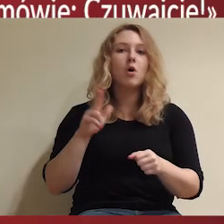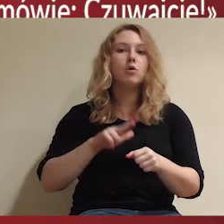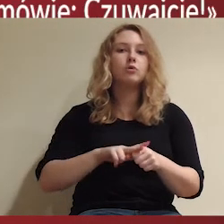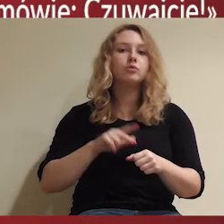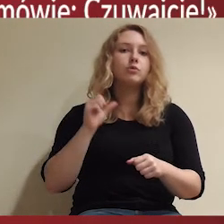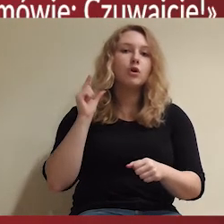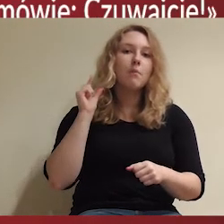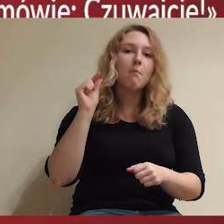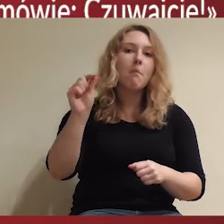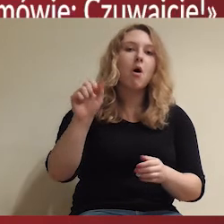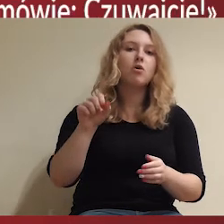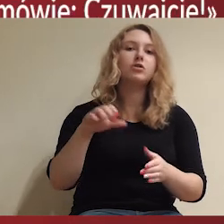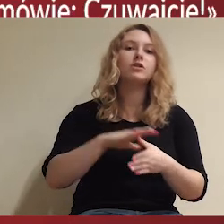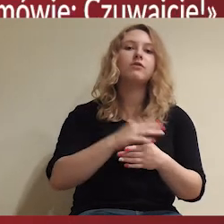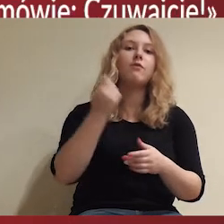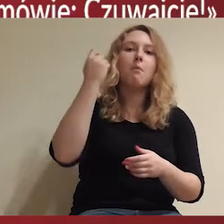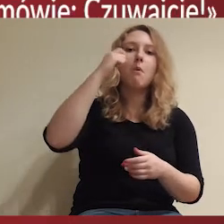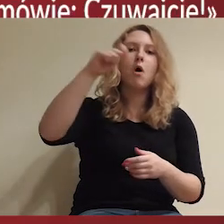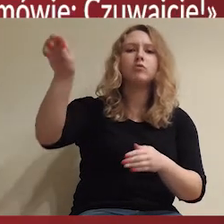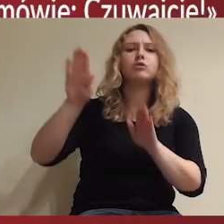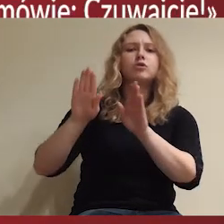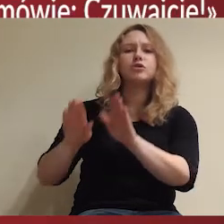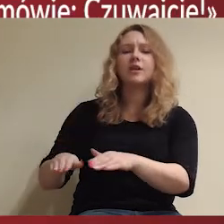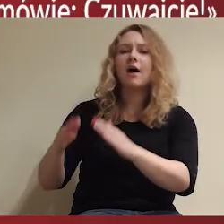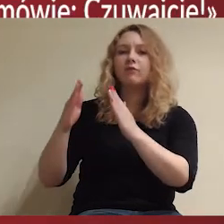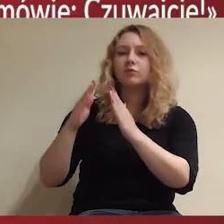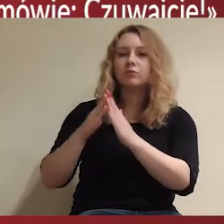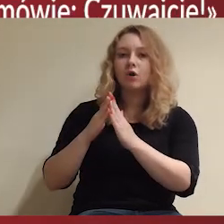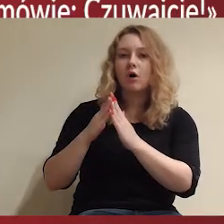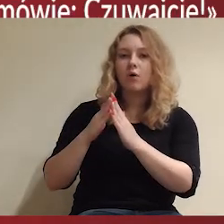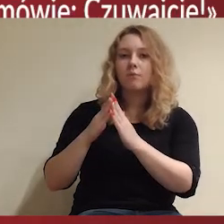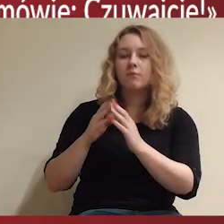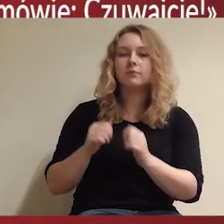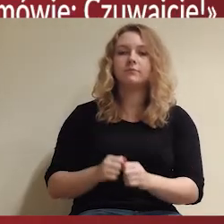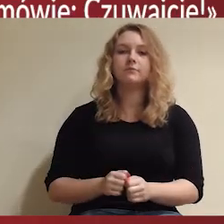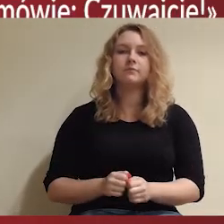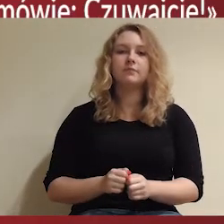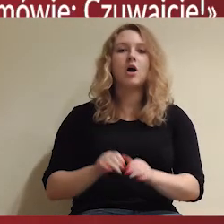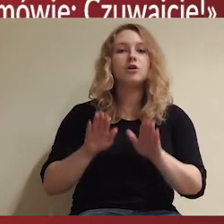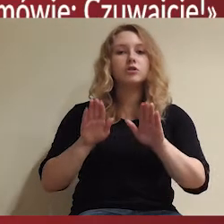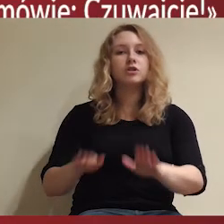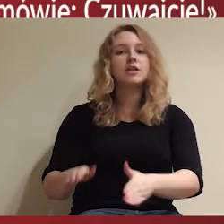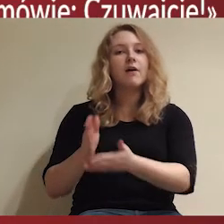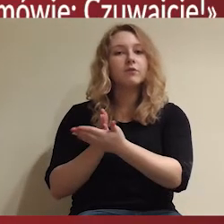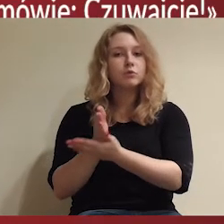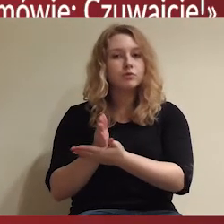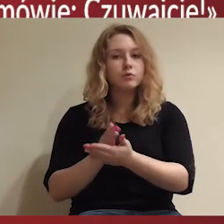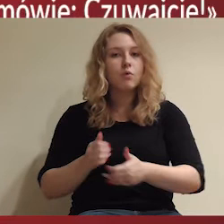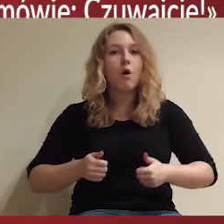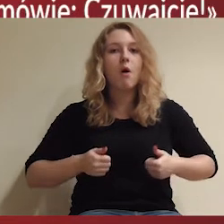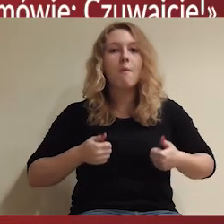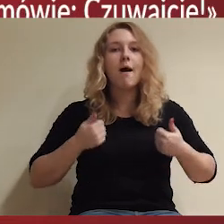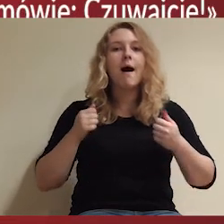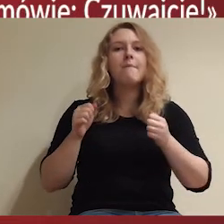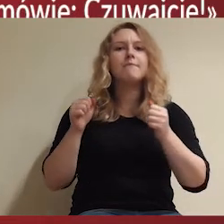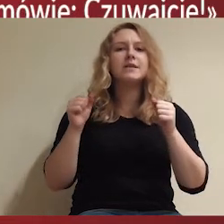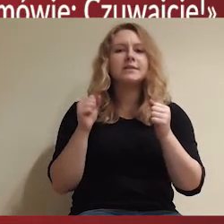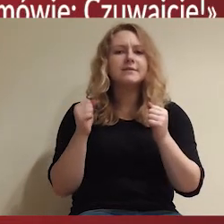nadejdzie. Bo rzecz ma się podobnie jak z człowiekiem, który udał się w